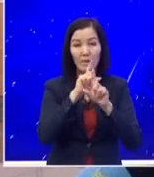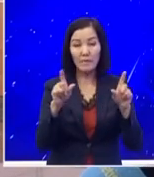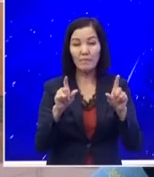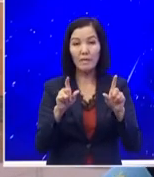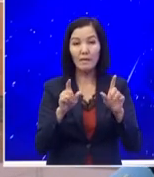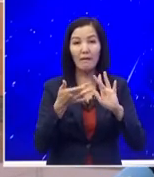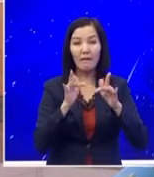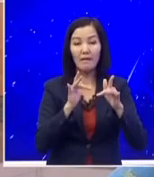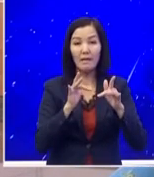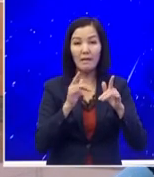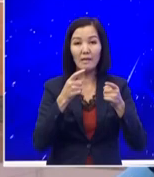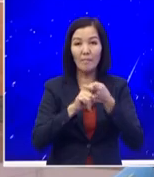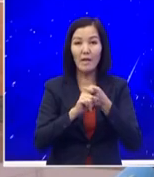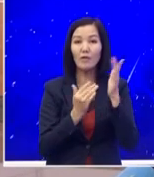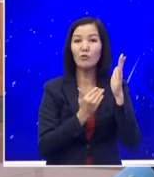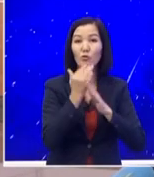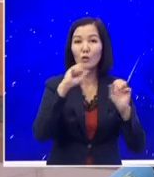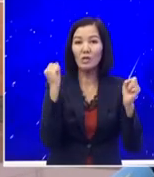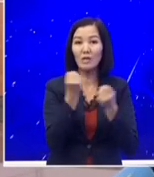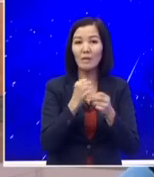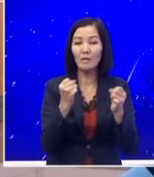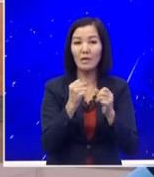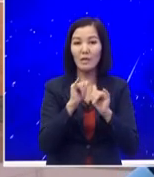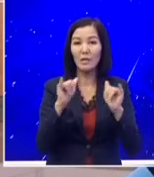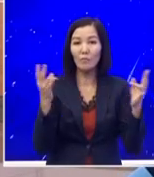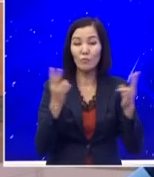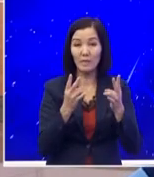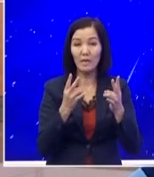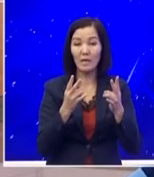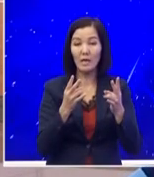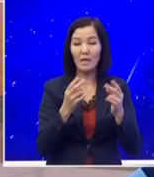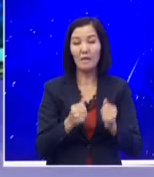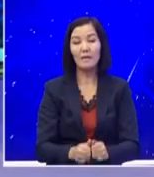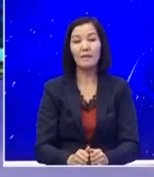жаңағы интернет желісін жоғарылатуға мүмкіндігіміз бар. Қаржы жұмыстар жасалынып жатыр.